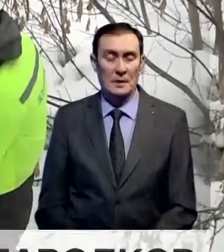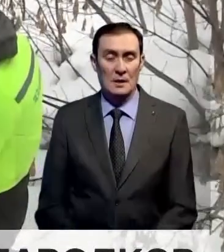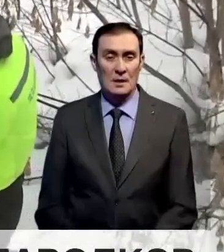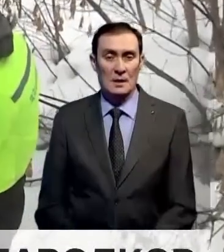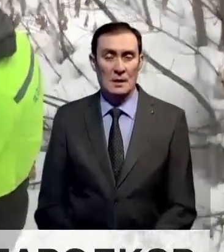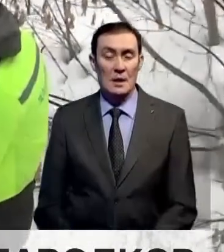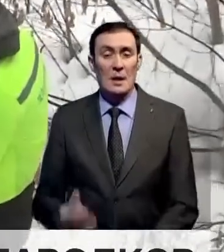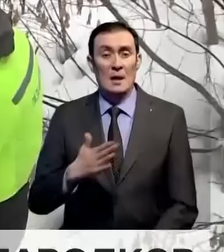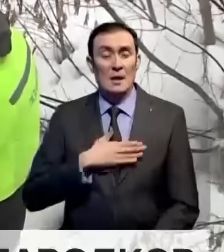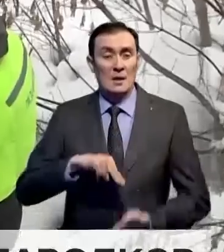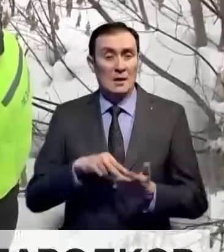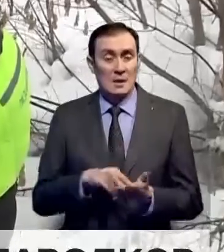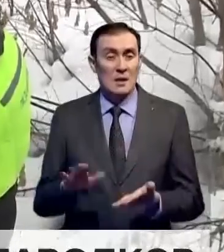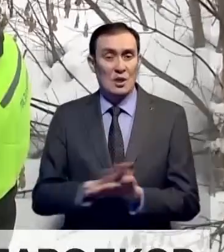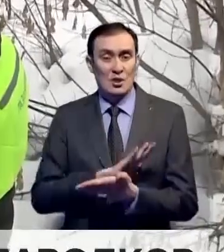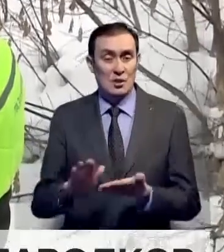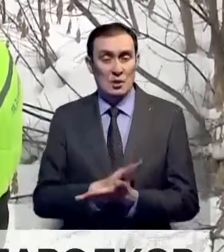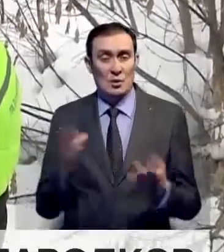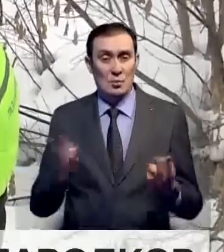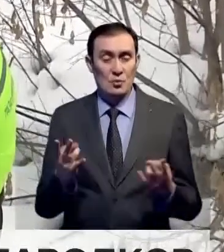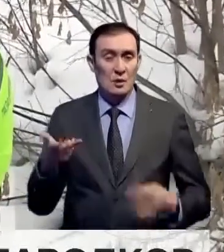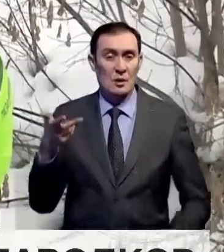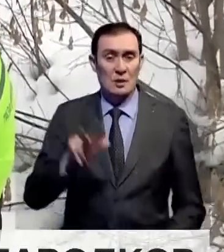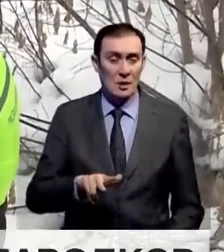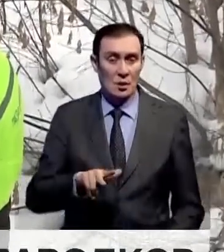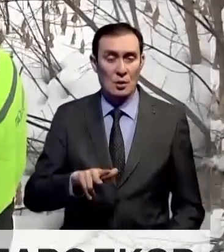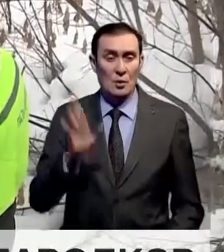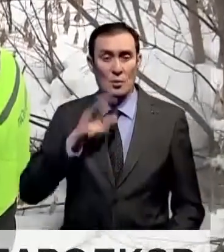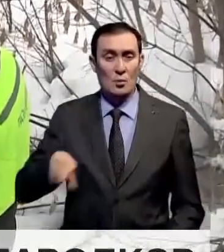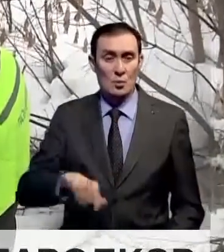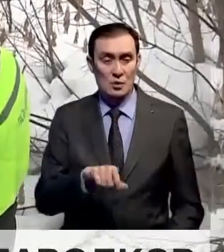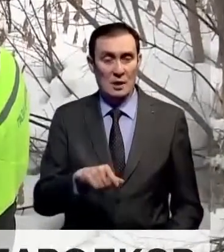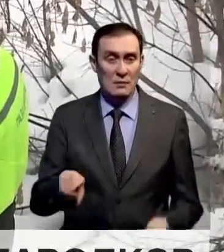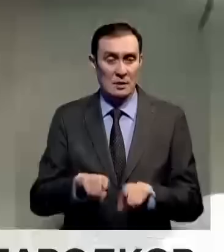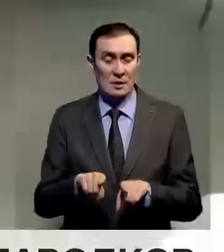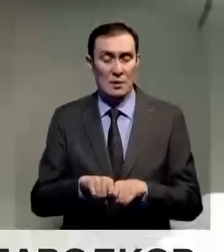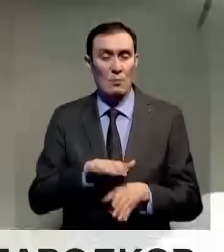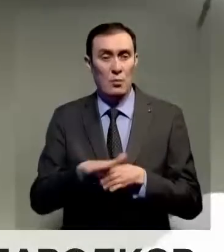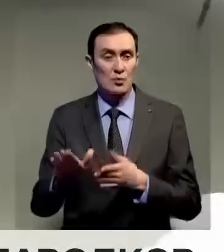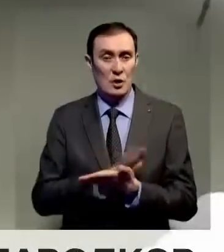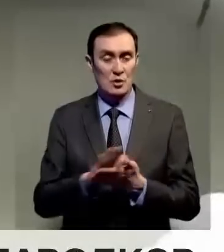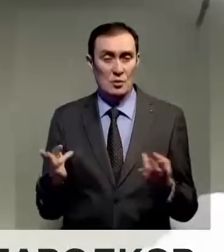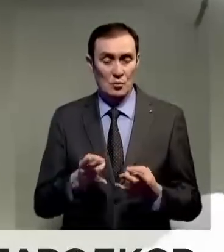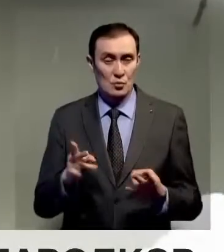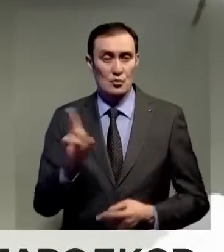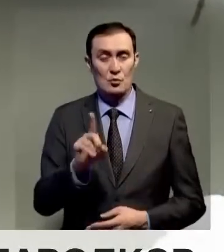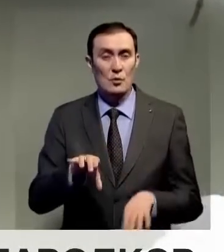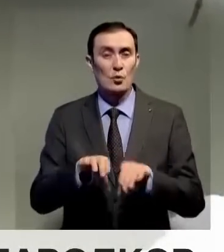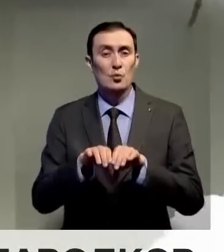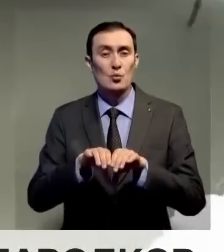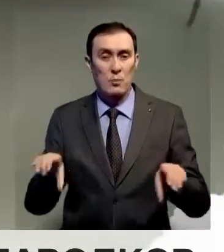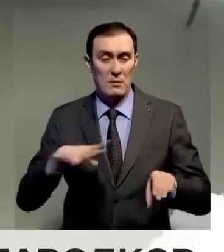А идет наша задача почистить 3 ручья. Вот таких вот полностью очистить надо будет, чтобы трубы